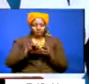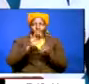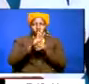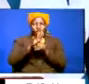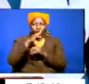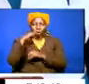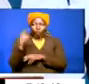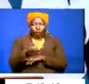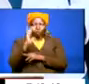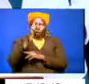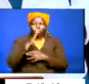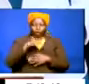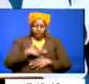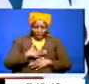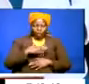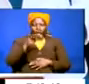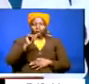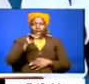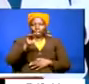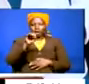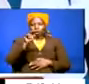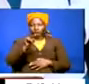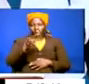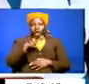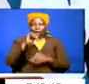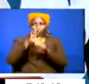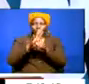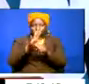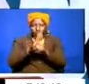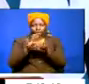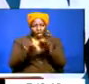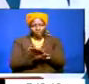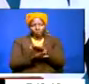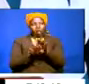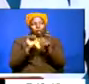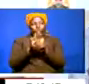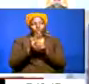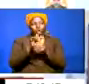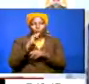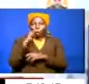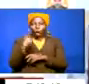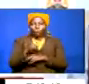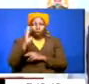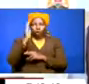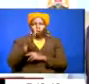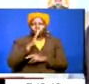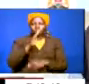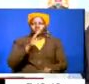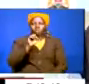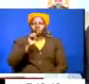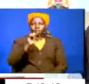Honorable Aaron Rotich, and the deputy majority whip will be Bavina Serem. Rais William Ruto